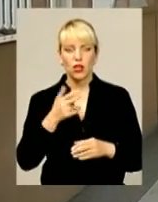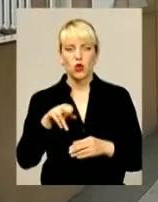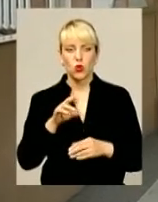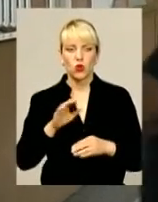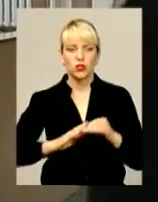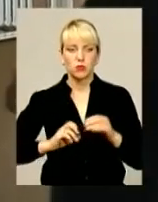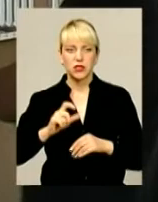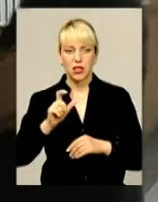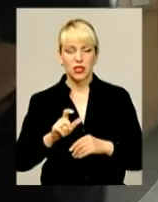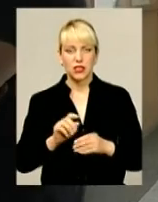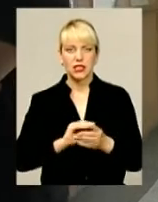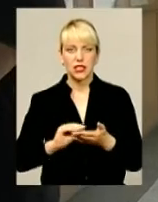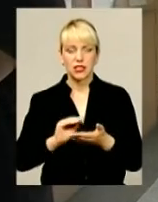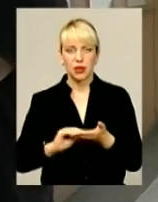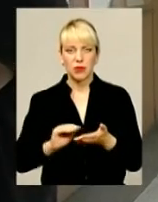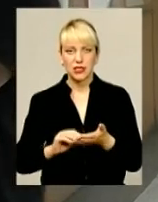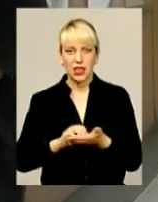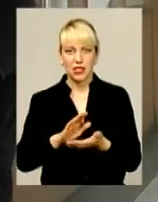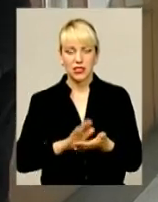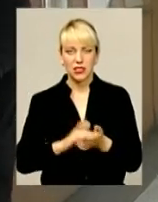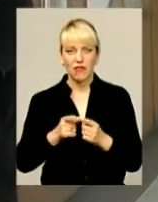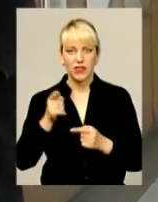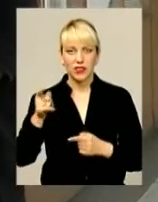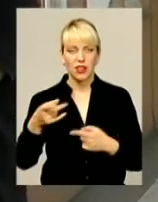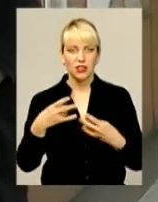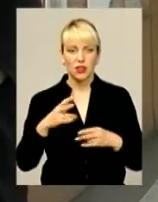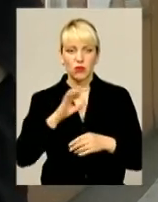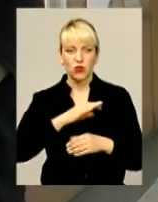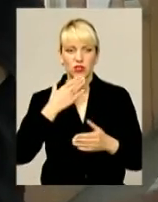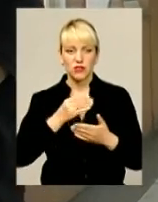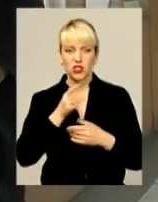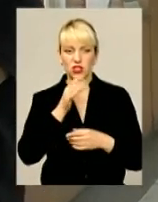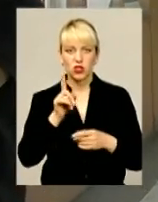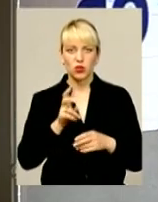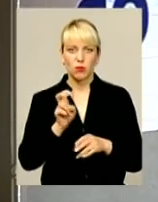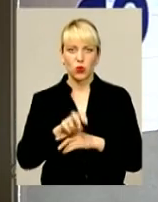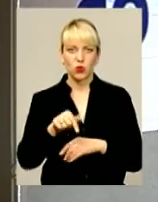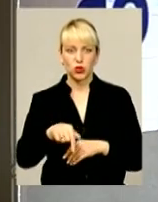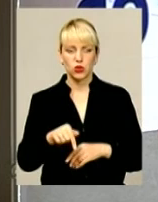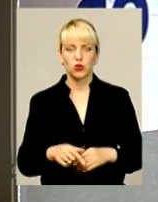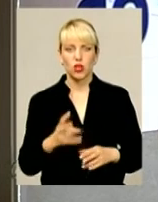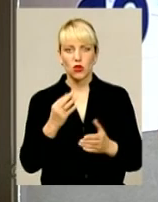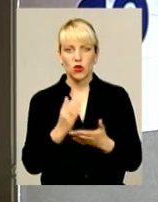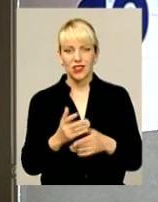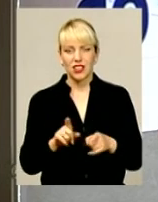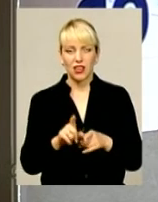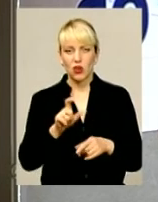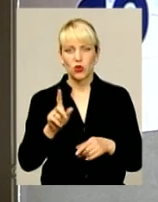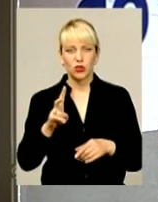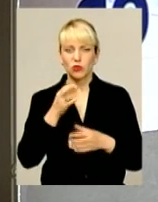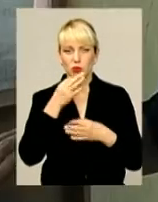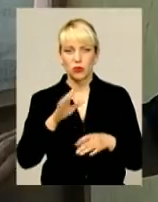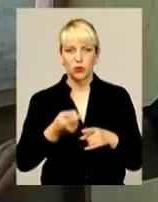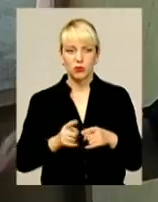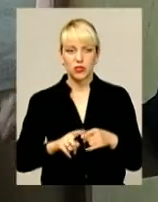записатися віддалено, і не треба використовувати свій час на прихід сюди. Утім, є й скептично налаштовані